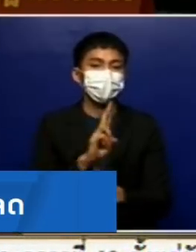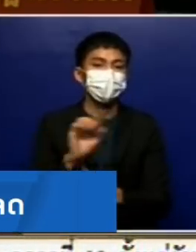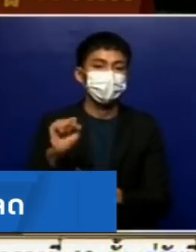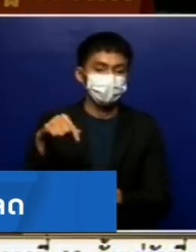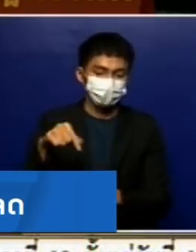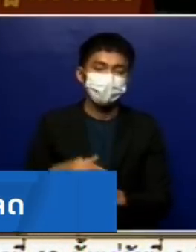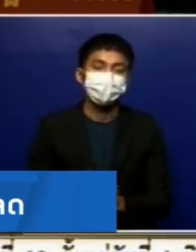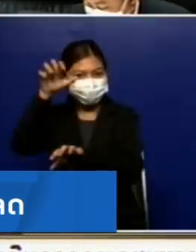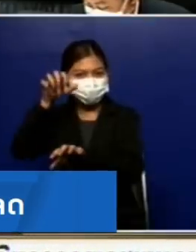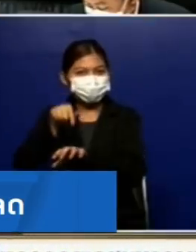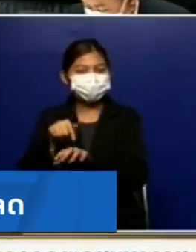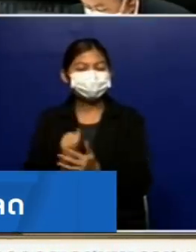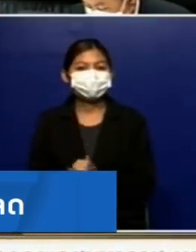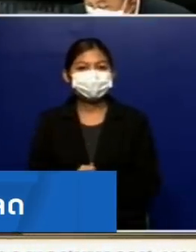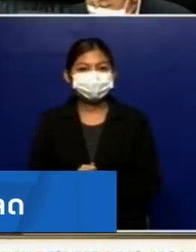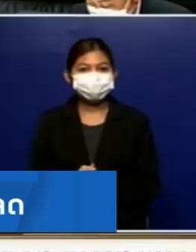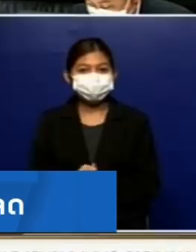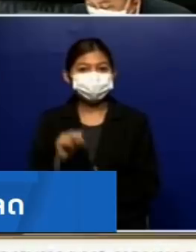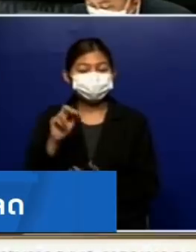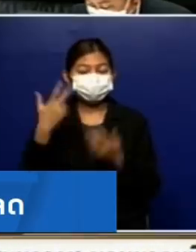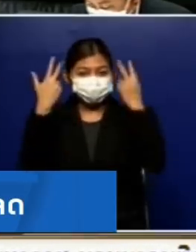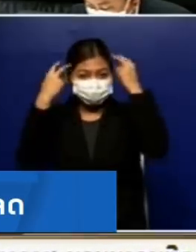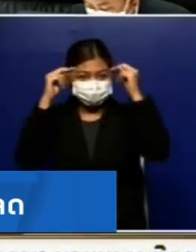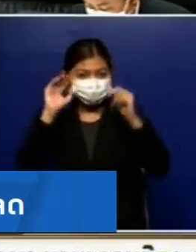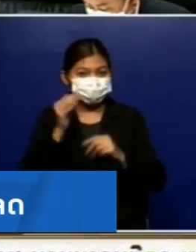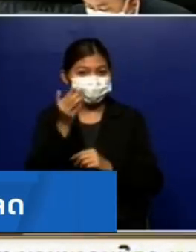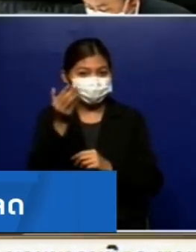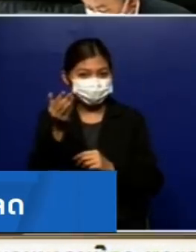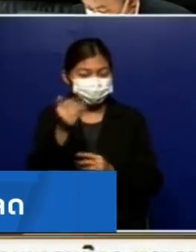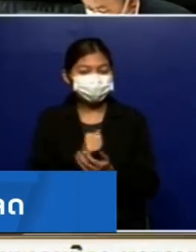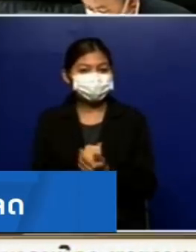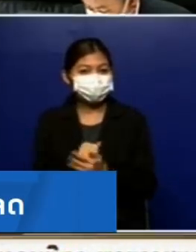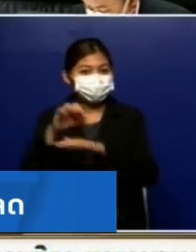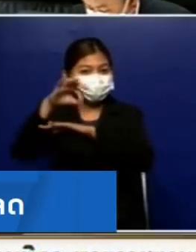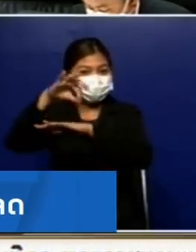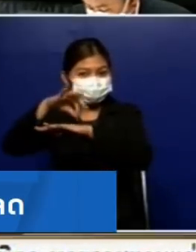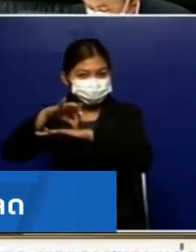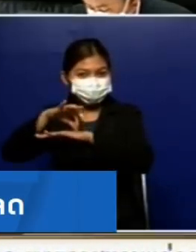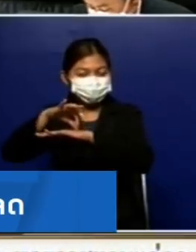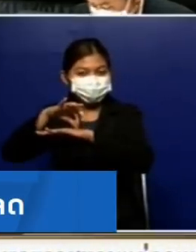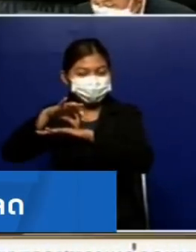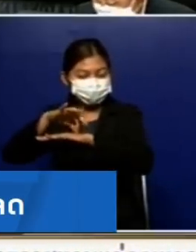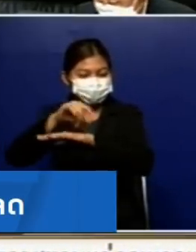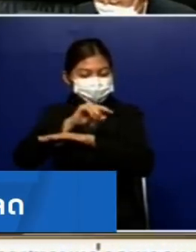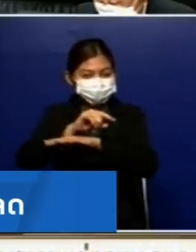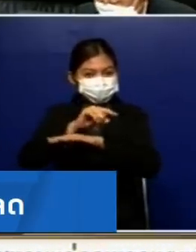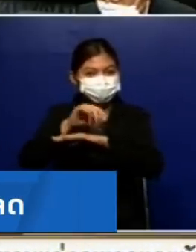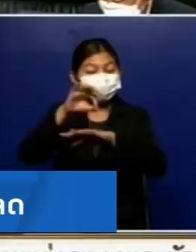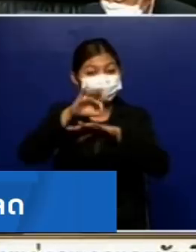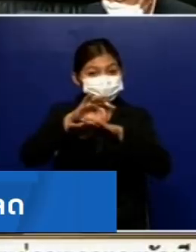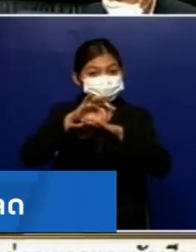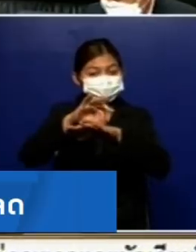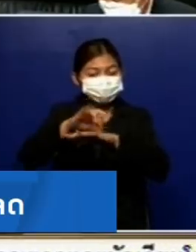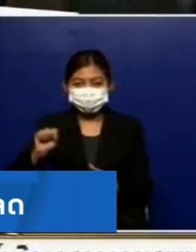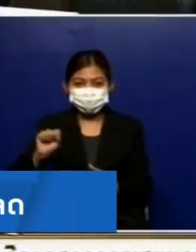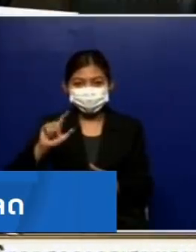มียิ่งไปกว่านั้นการระบาดของวัคซีนนะครับสสฝ่ายค้านหัวหน้าพรรคฝ่ายค้านนะครับผู้นำฝ่ายค้านในสภาผู้แทนราษฎรคุณสม